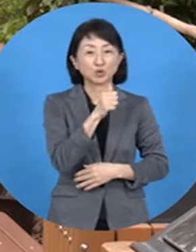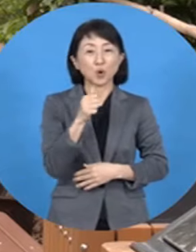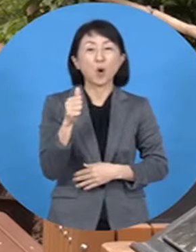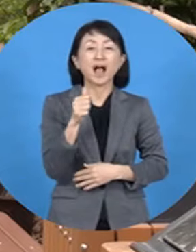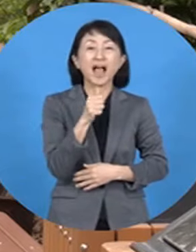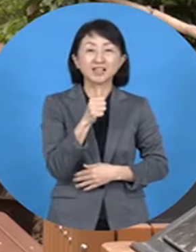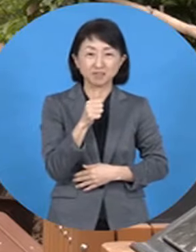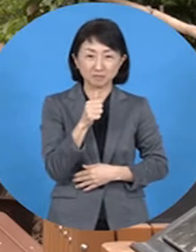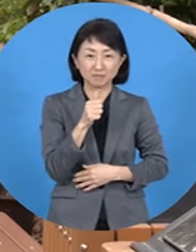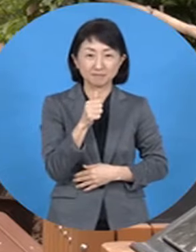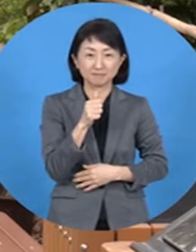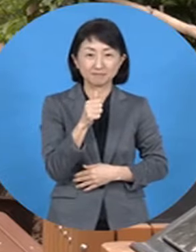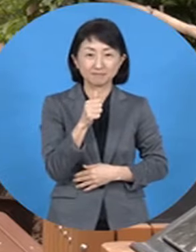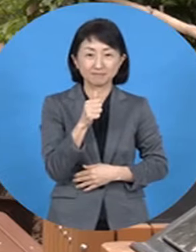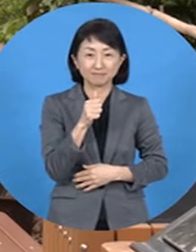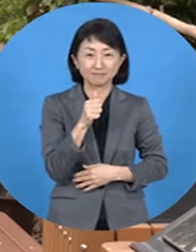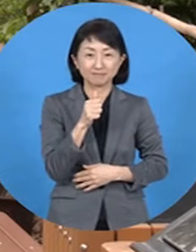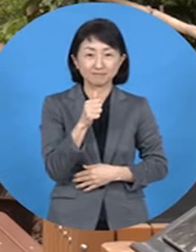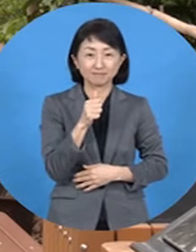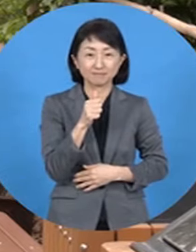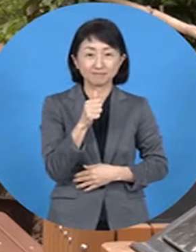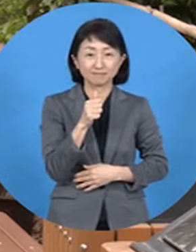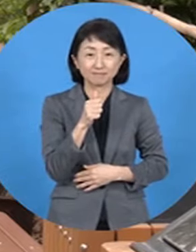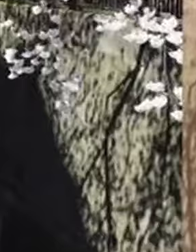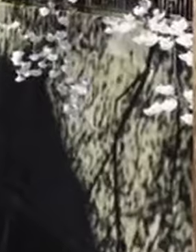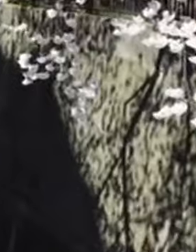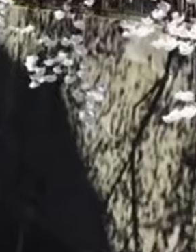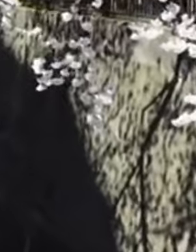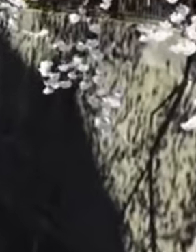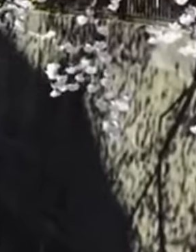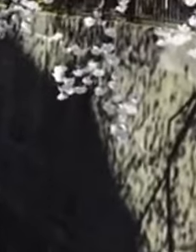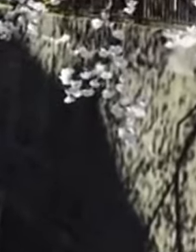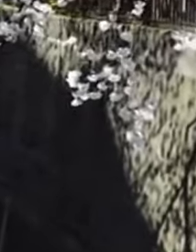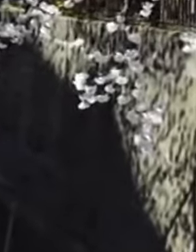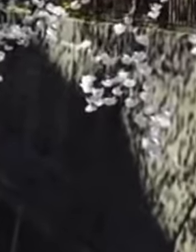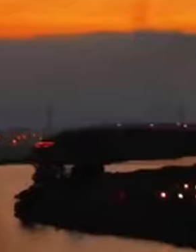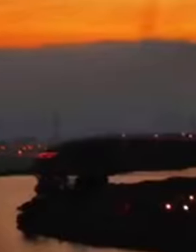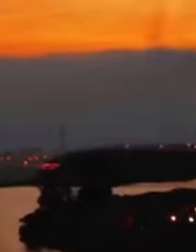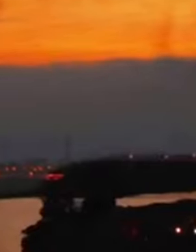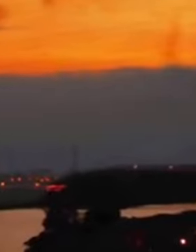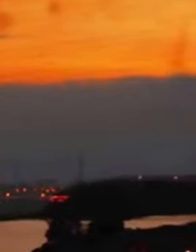体もリフレッシュできる場所をご紹介します。